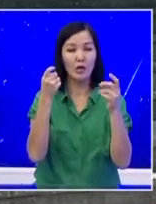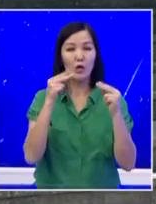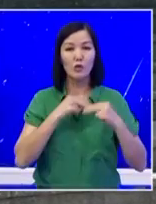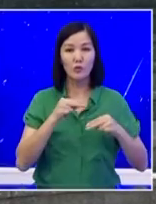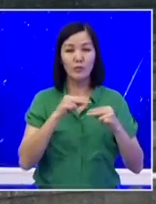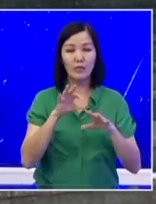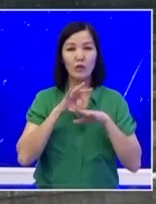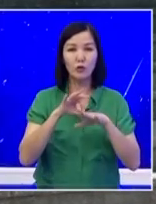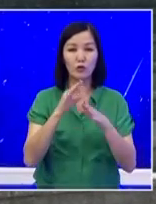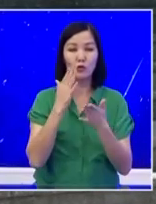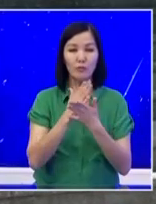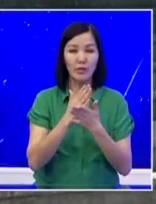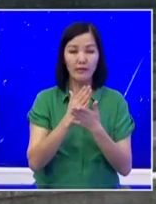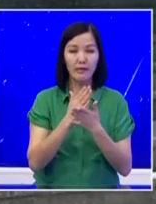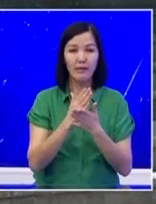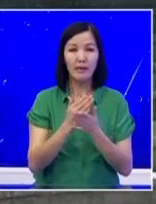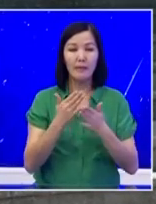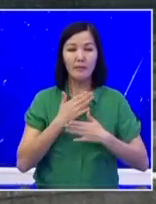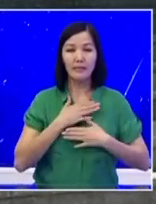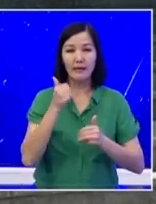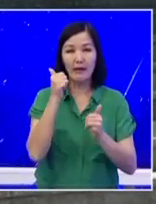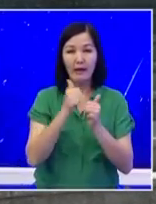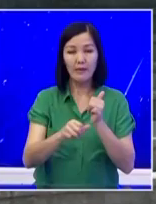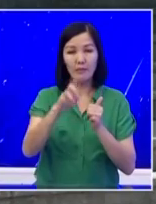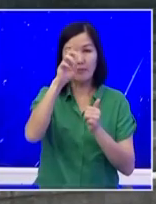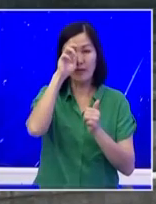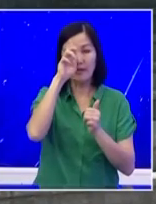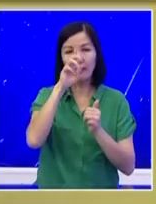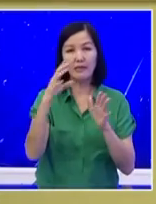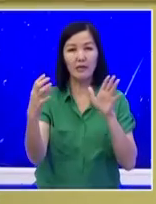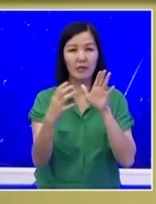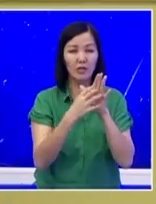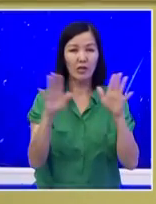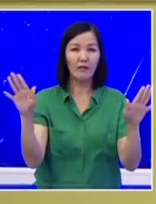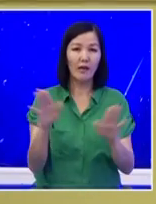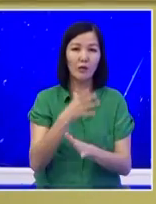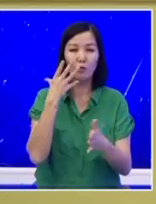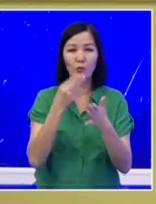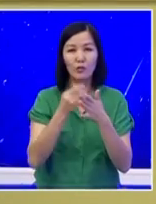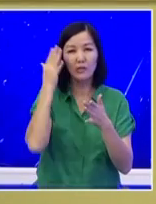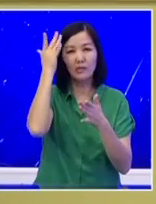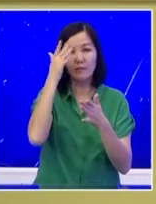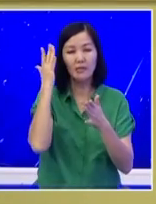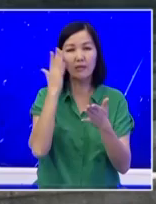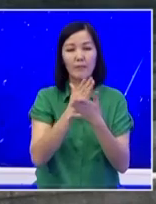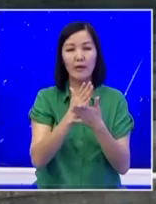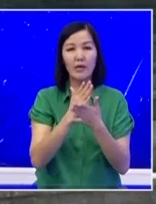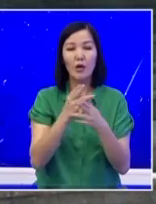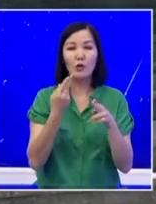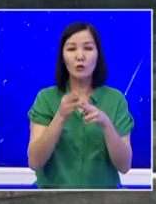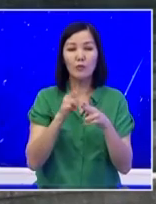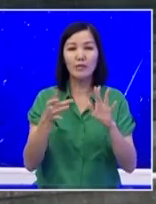ақпараттық түсіндірме жұмыстарын жүргізіп жатырмыз. Өйткені біздің әр мемлекеттік нышанның рәміздің өзінің мағынасы бар, мәні бар. Осы мақсатта